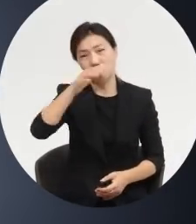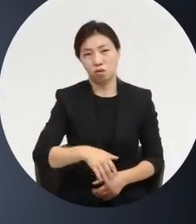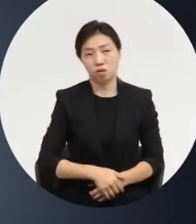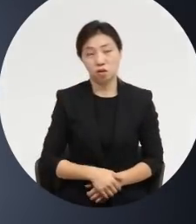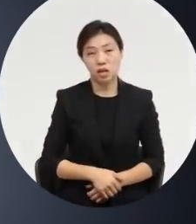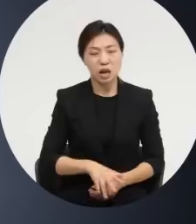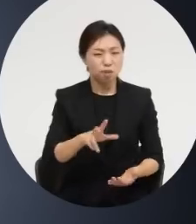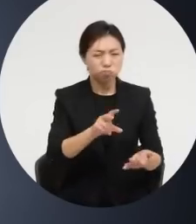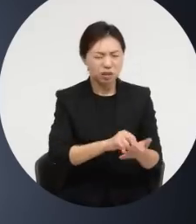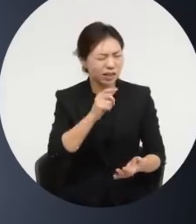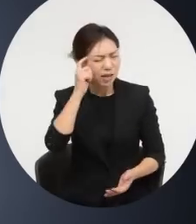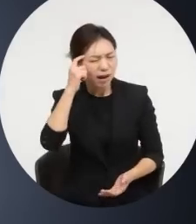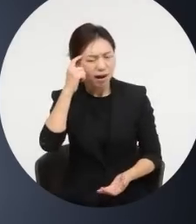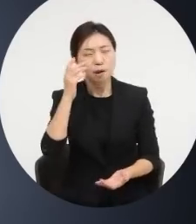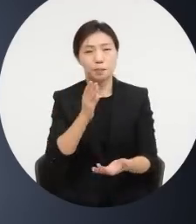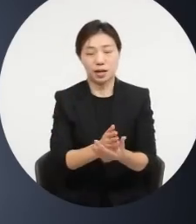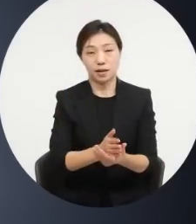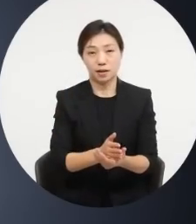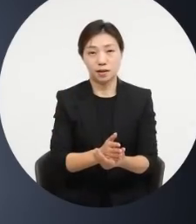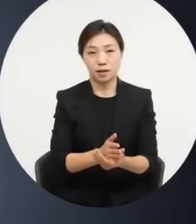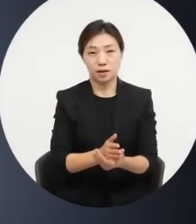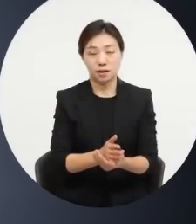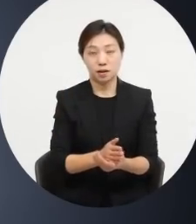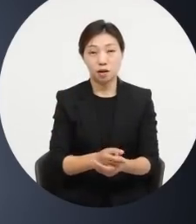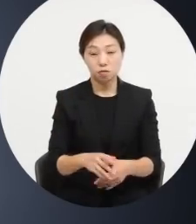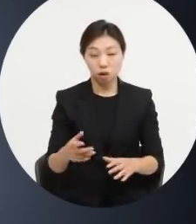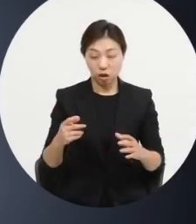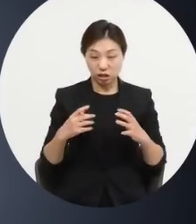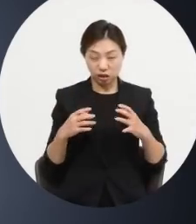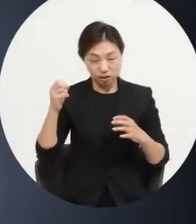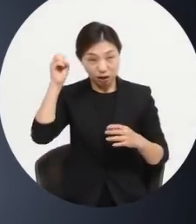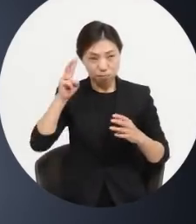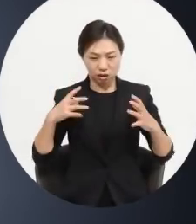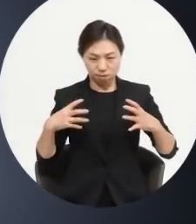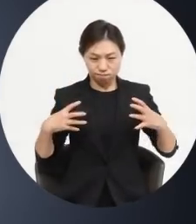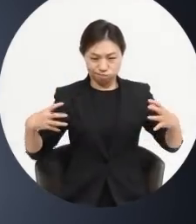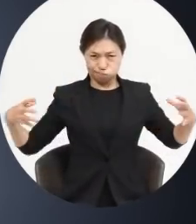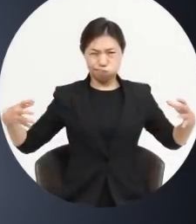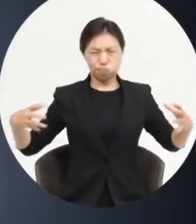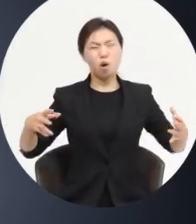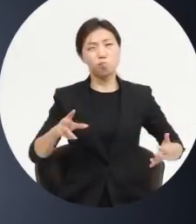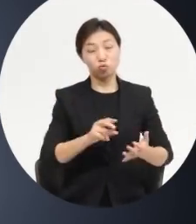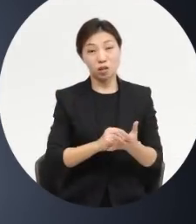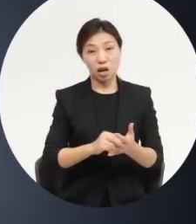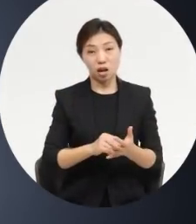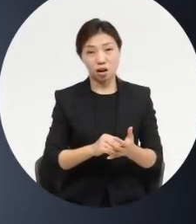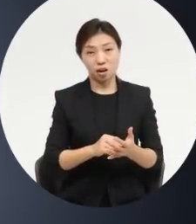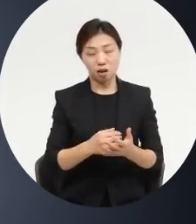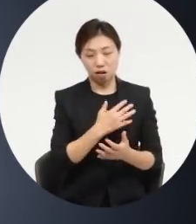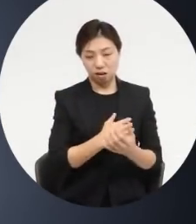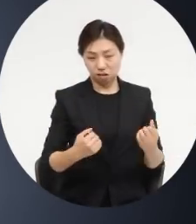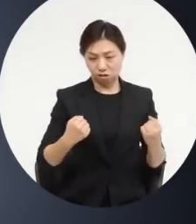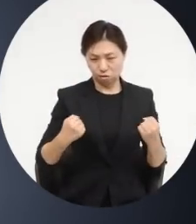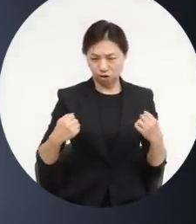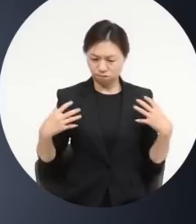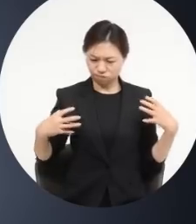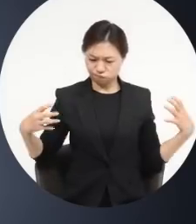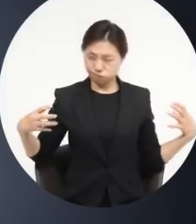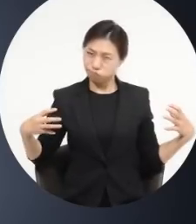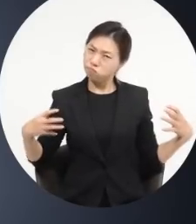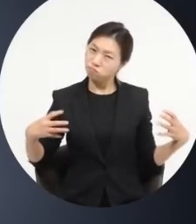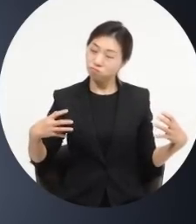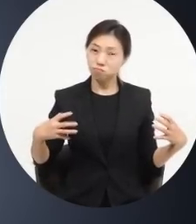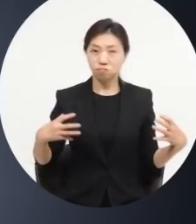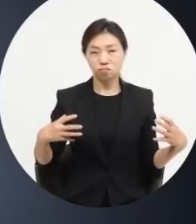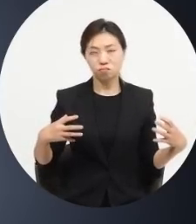그러니까 문제 삼지 말고 대신에 살이 많이 찌는 건 문제잖아요. 그죠? 건강을 해칠 만큼. 근데 자기 현재